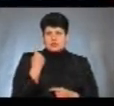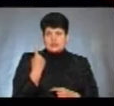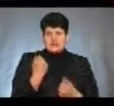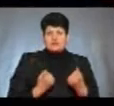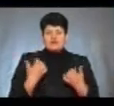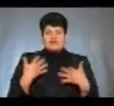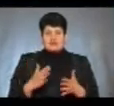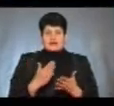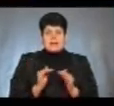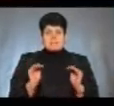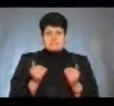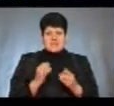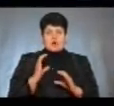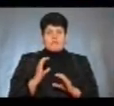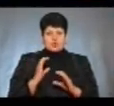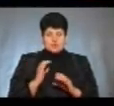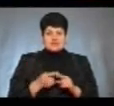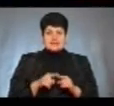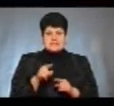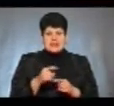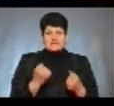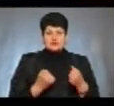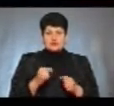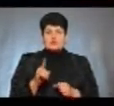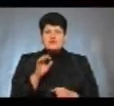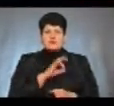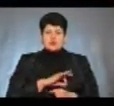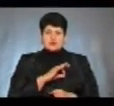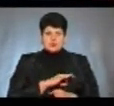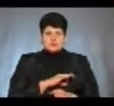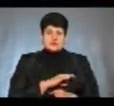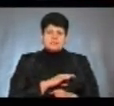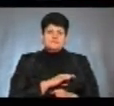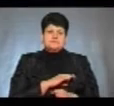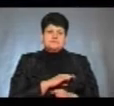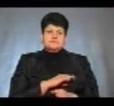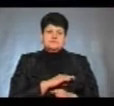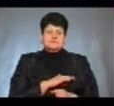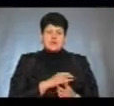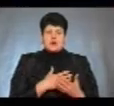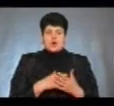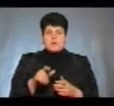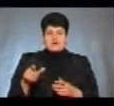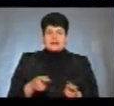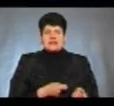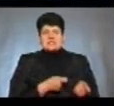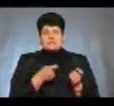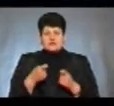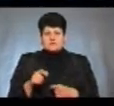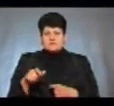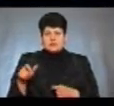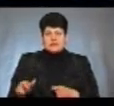автомобіль вже є, мікроавтобус. Єдине, що цей автомобіль ще використовується громадою для